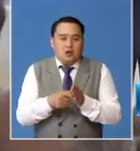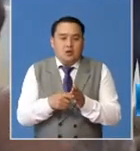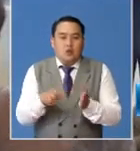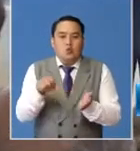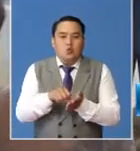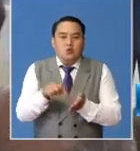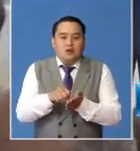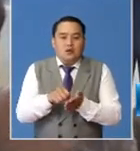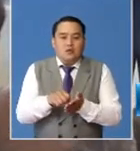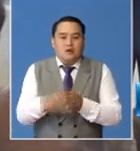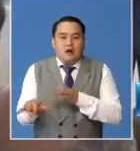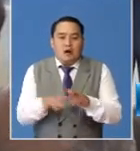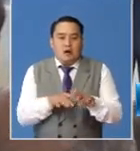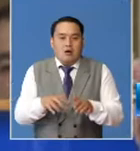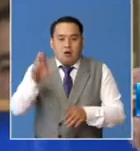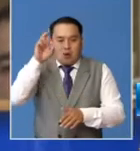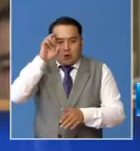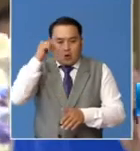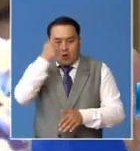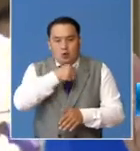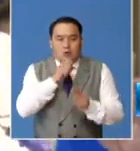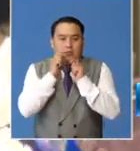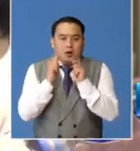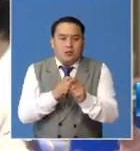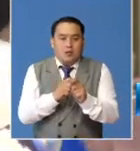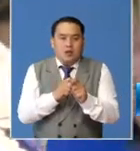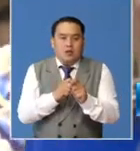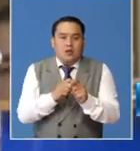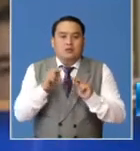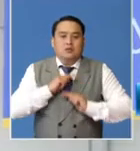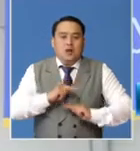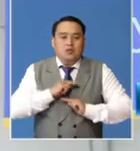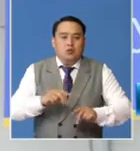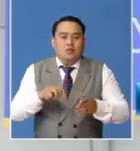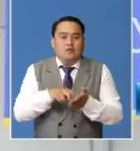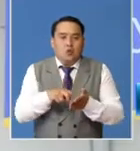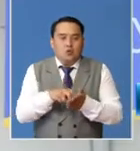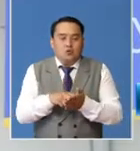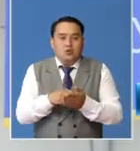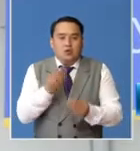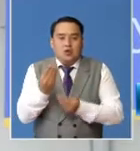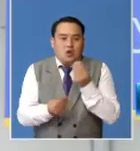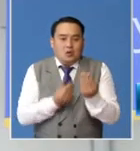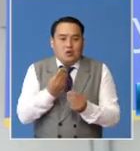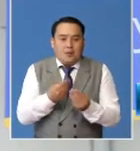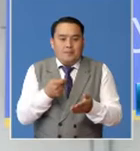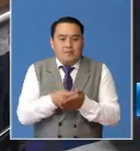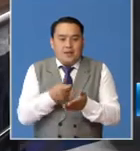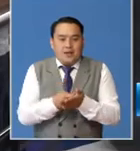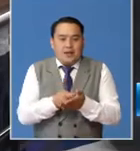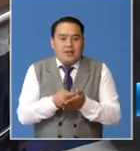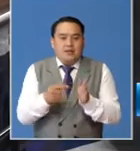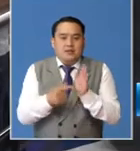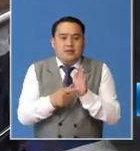принять участие в акции «Год подарков от Казпочты». Каждому пришедшему сотрудники учреждения вручили лотерейные билеты. Всего разыграно